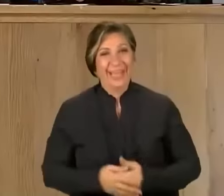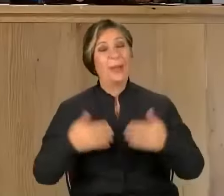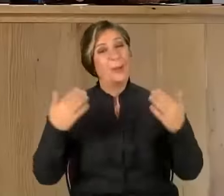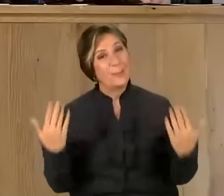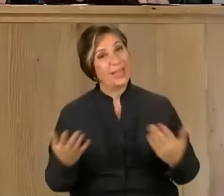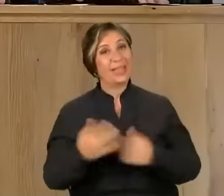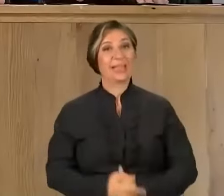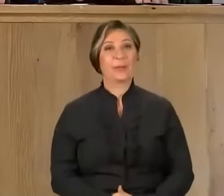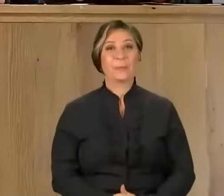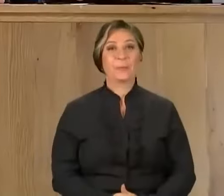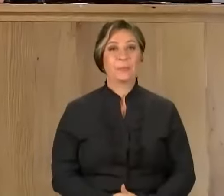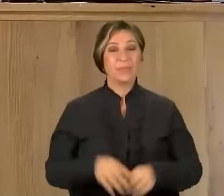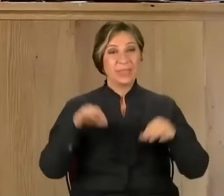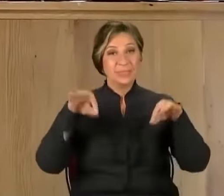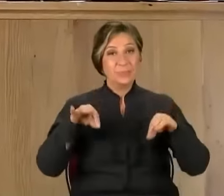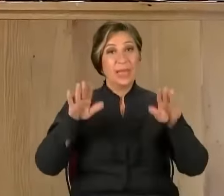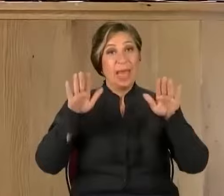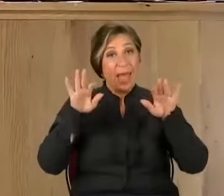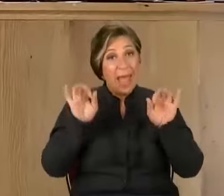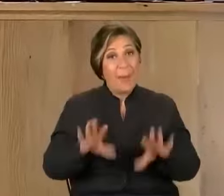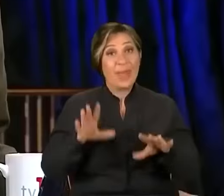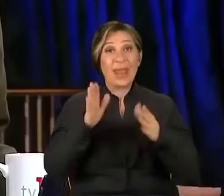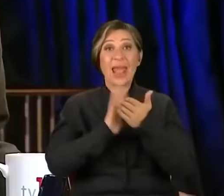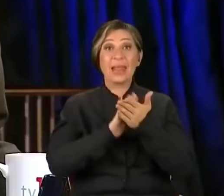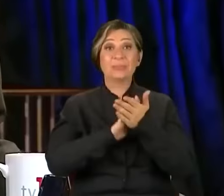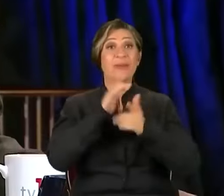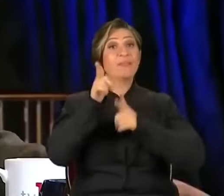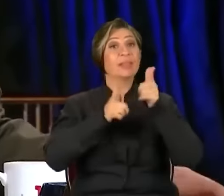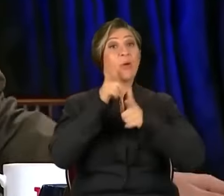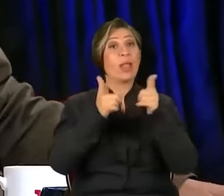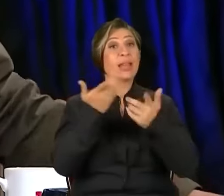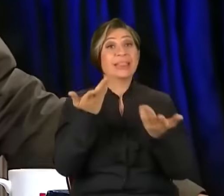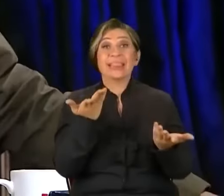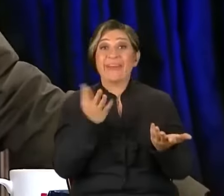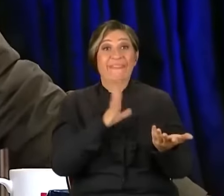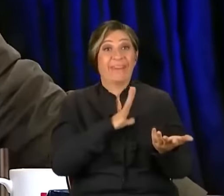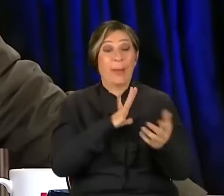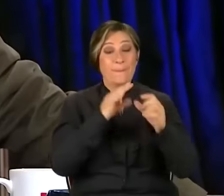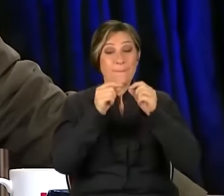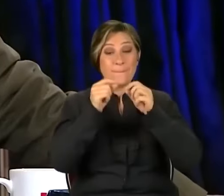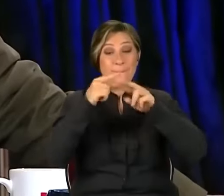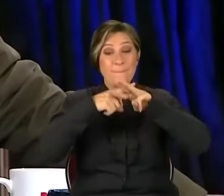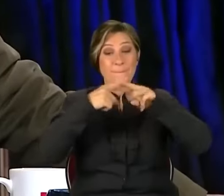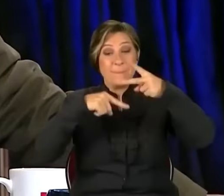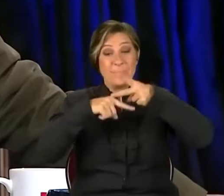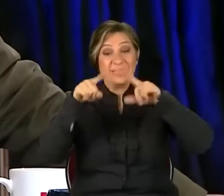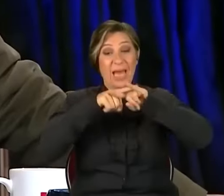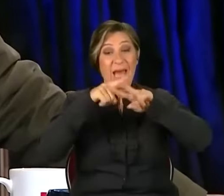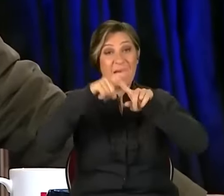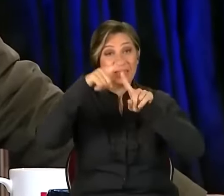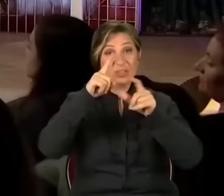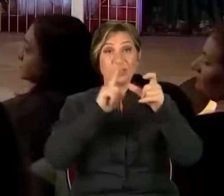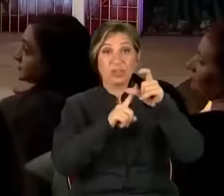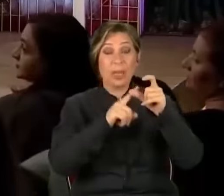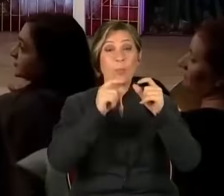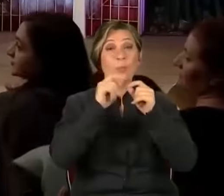Peki. Şimdi hemen bakalım elimizdeki görüntülerden Behzat Ç'ye Blue TV'de.